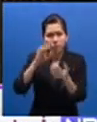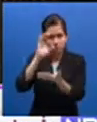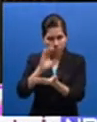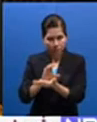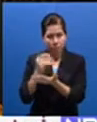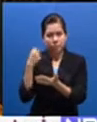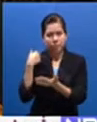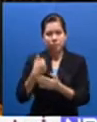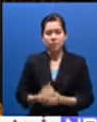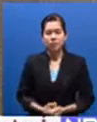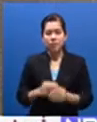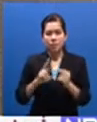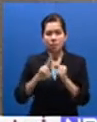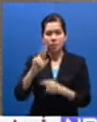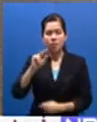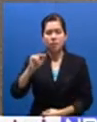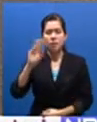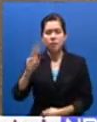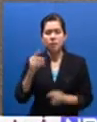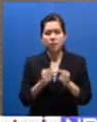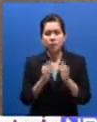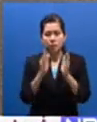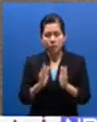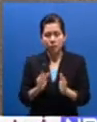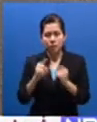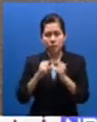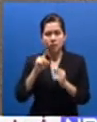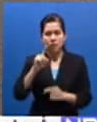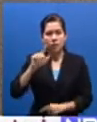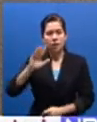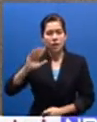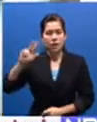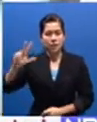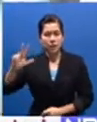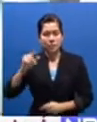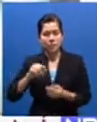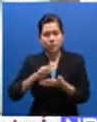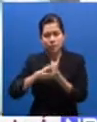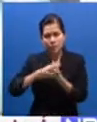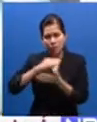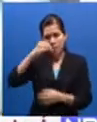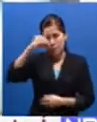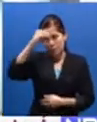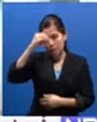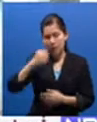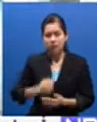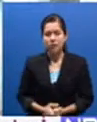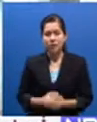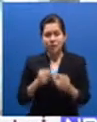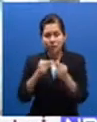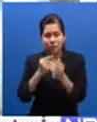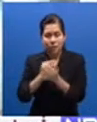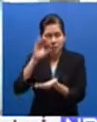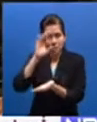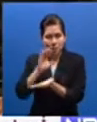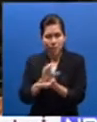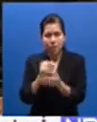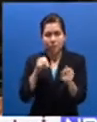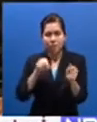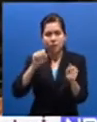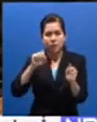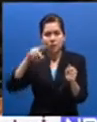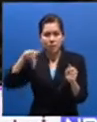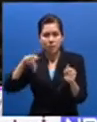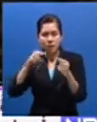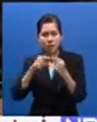ตำรวจชั้นสัญญาบัตรรุ่นที่ 36ทั้งหมด 153นายที่โรงเรียนนายร้อยตำรวจอำเภอสามพรานจังหวัดนครปฐมสำหรับ